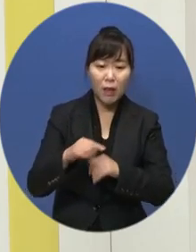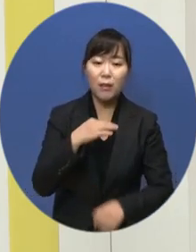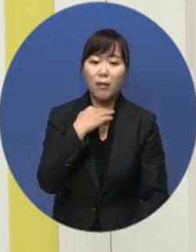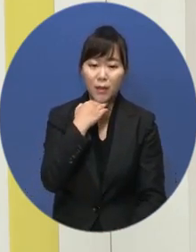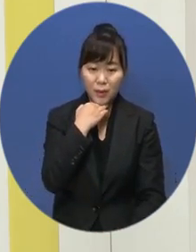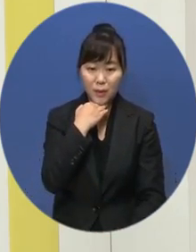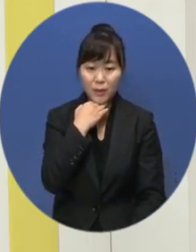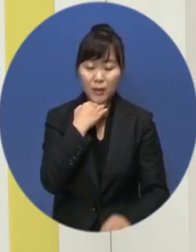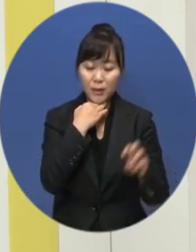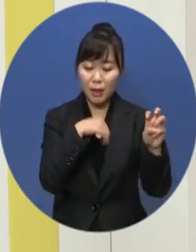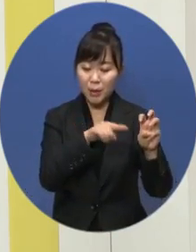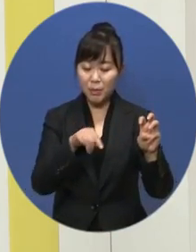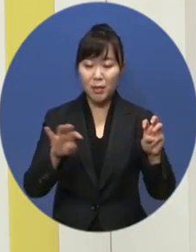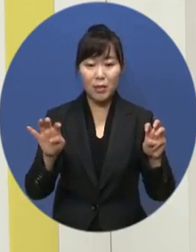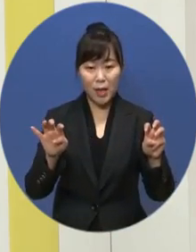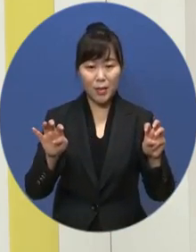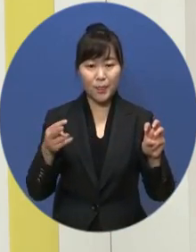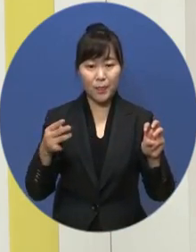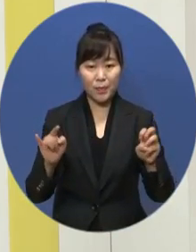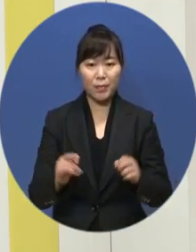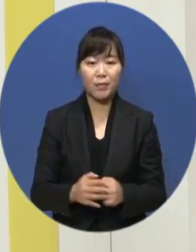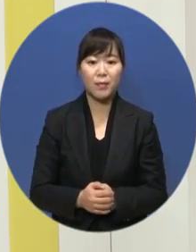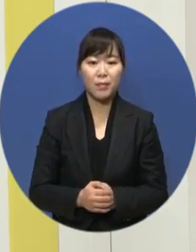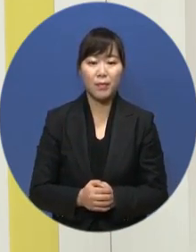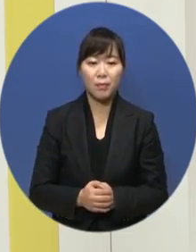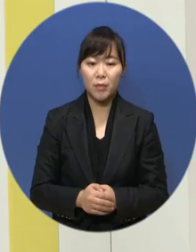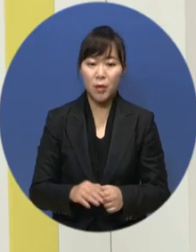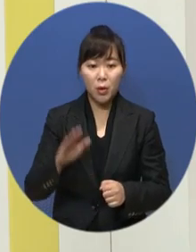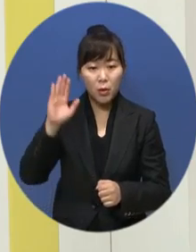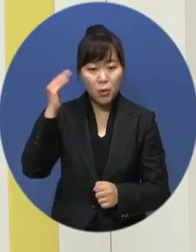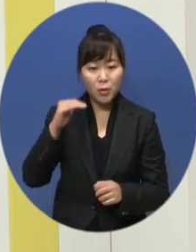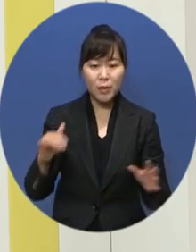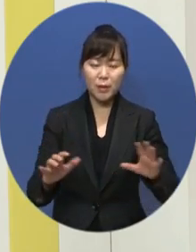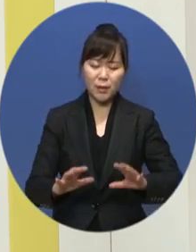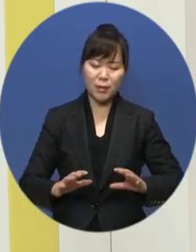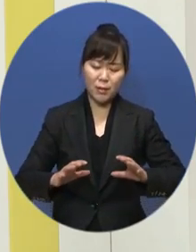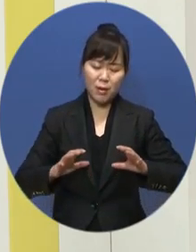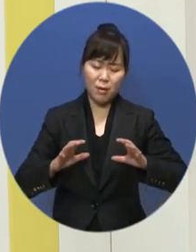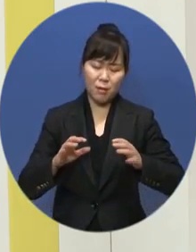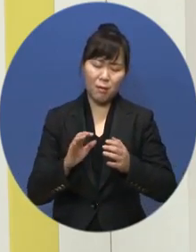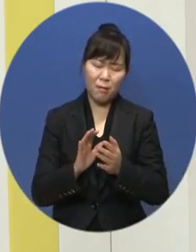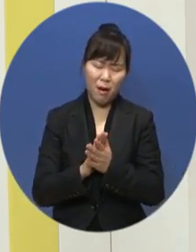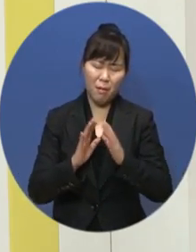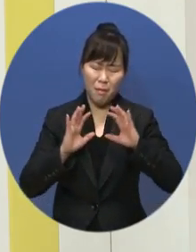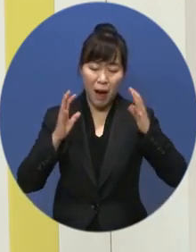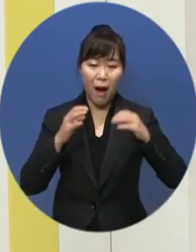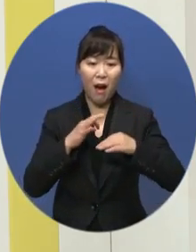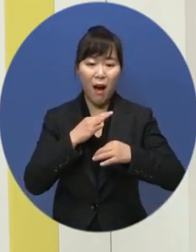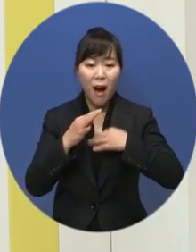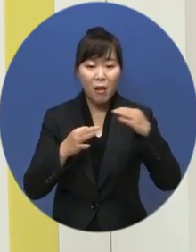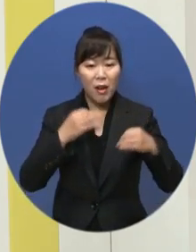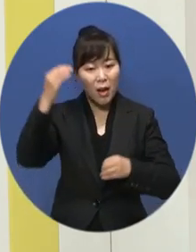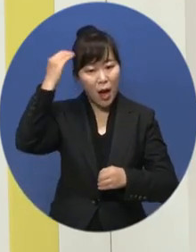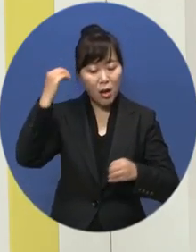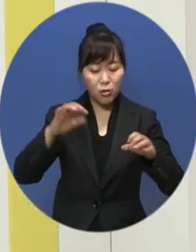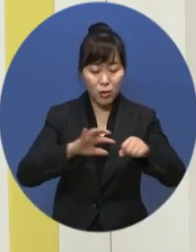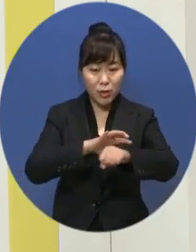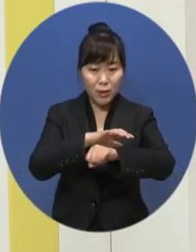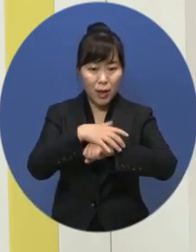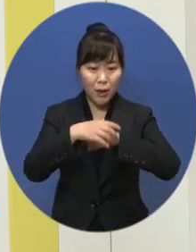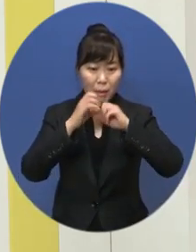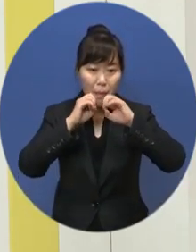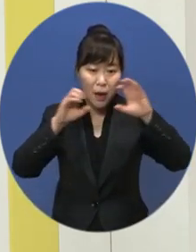나이는 3, 40대라고 합니다. 오늘날 세계를 열광시키며 코리아를 전 세계에